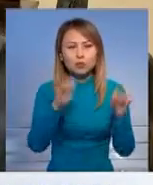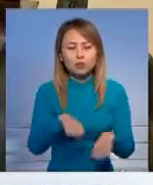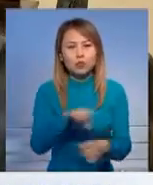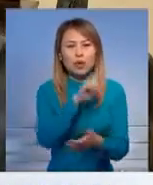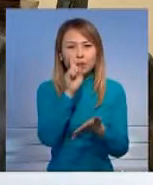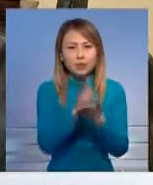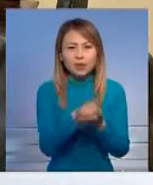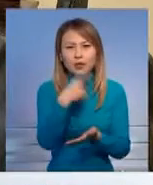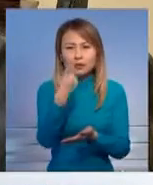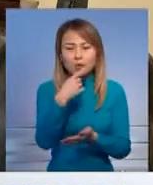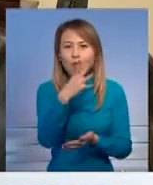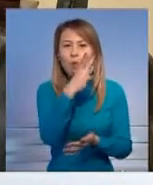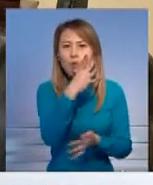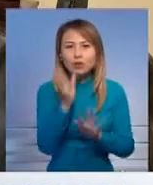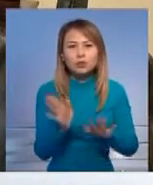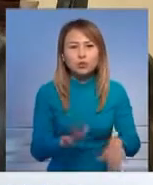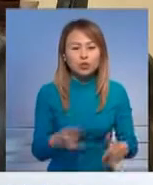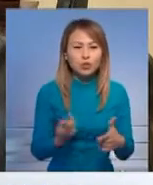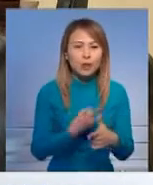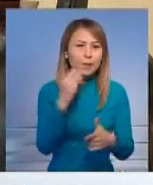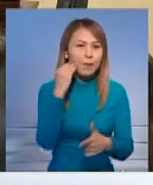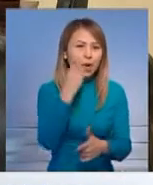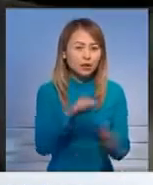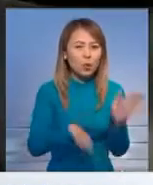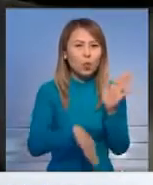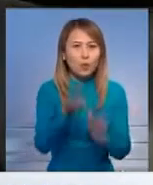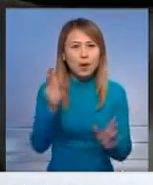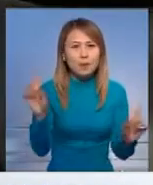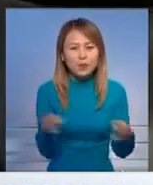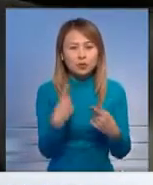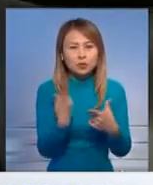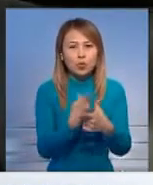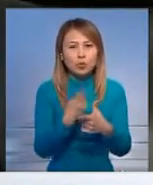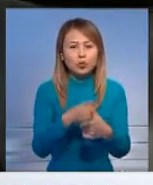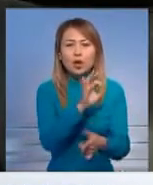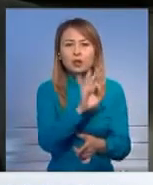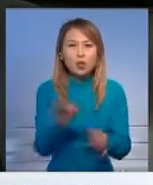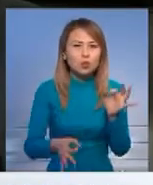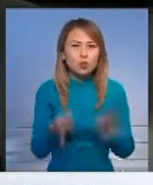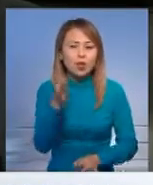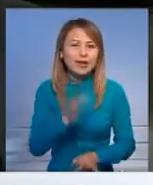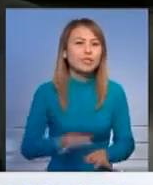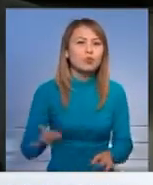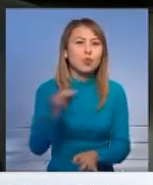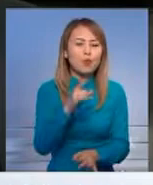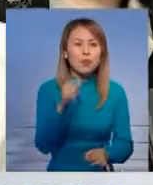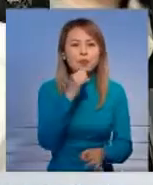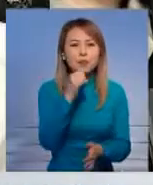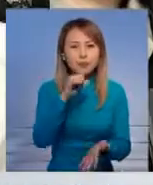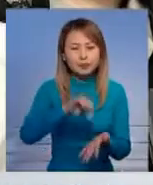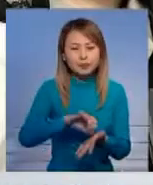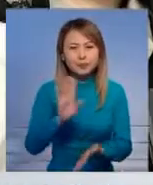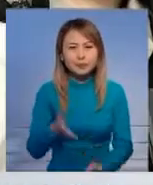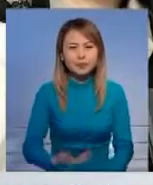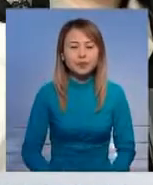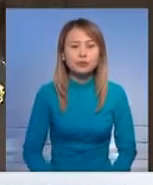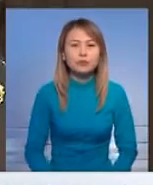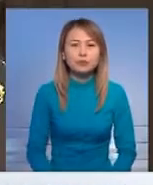міндетті. Алдағы уақытта сот шешімінің сапасын жақсарту мақсатында үздік сот актісі республикалық байқауы